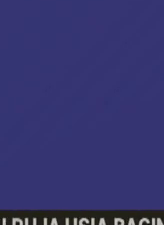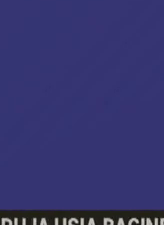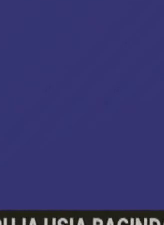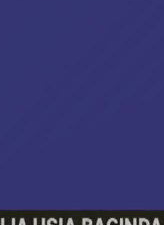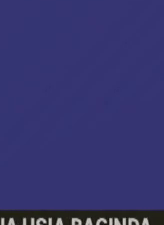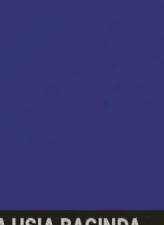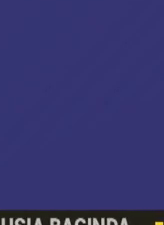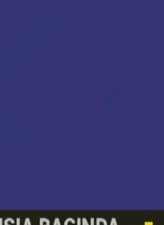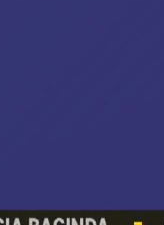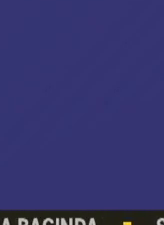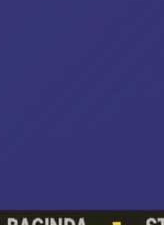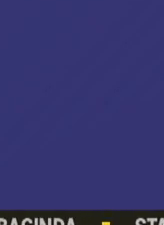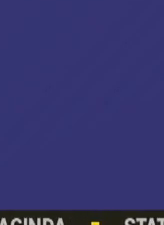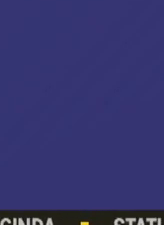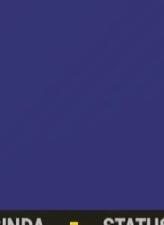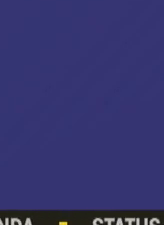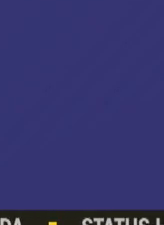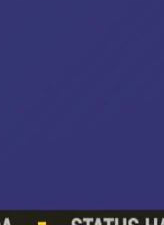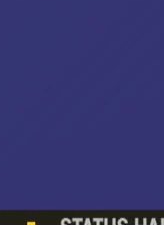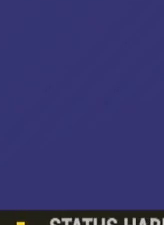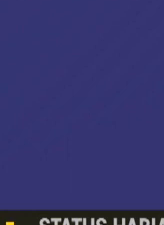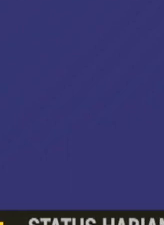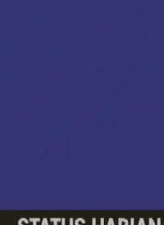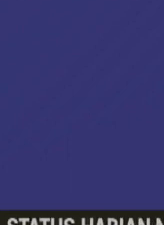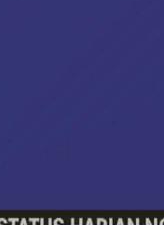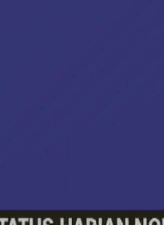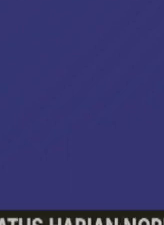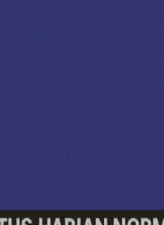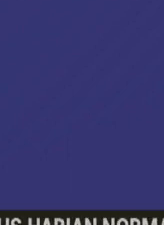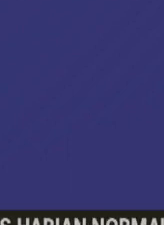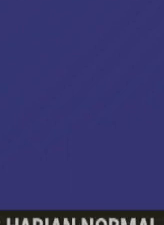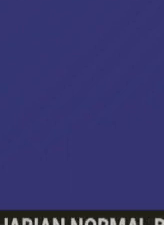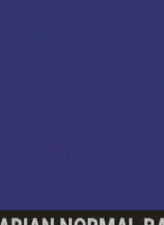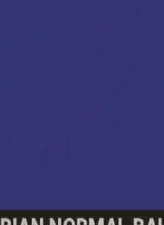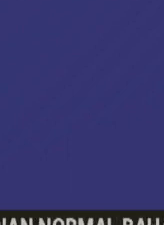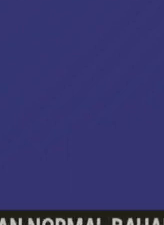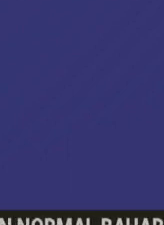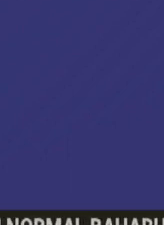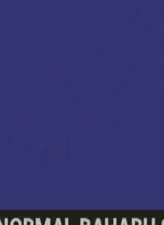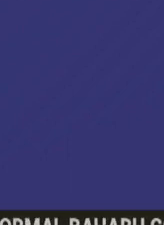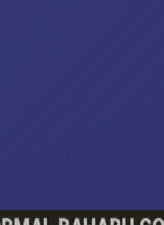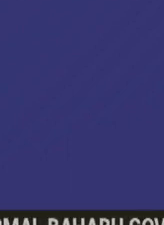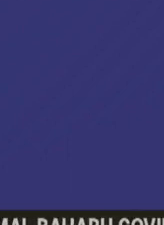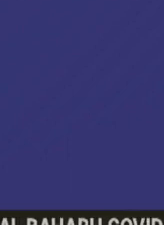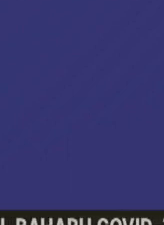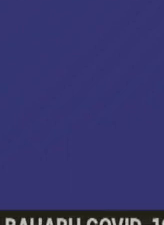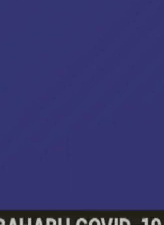Kementerian Kesehatan memaklumkan 334 cash dilaporkan sembuh hari ini